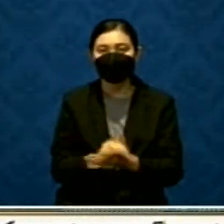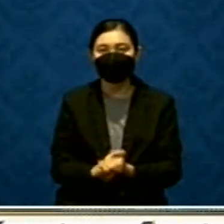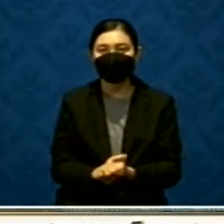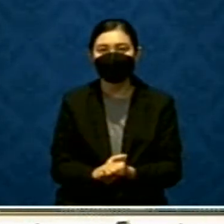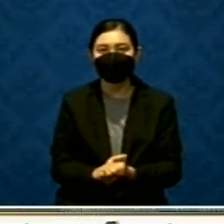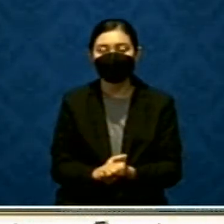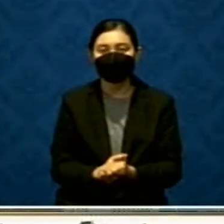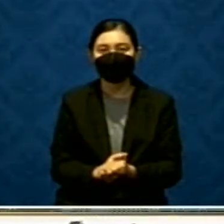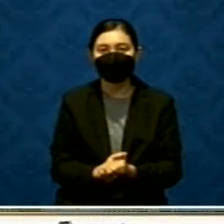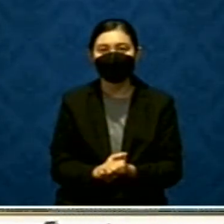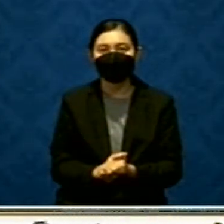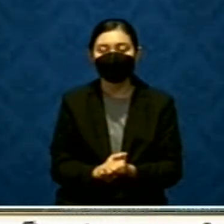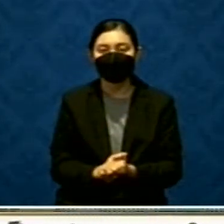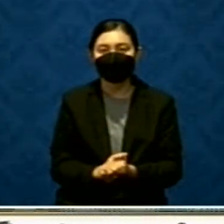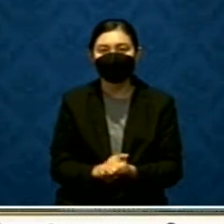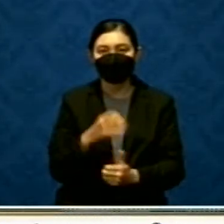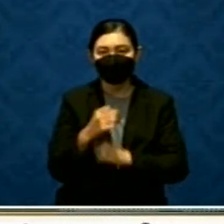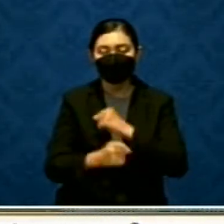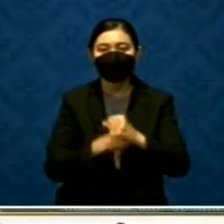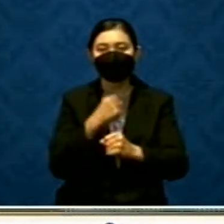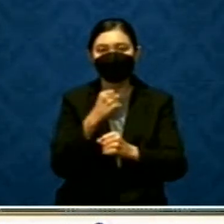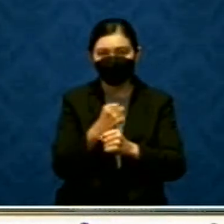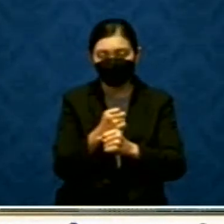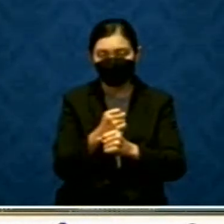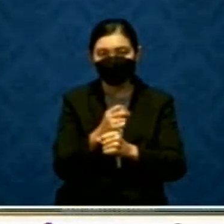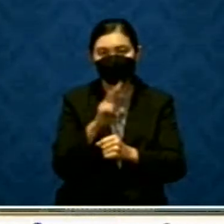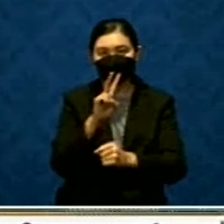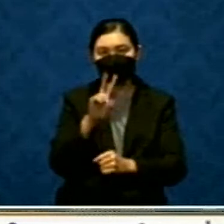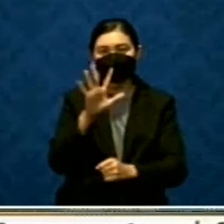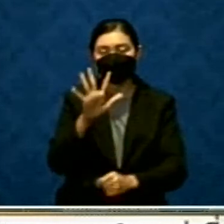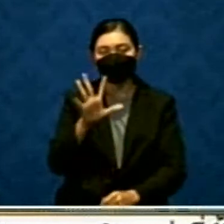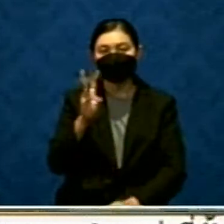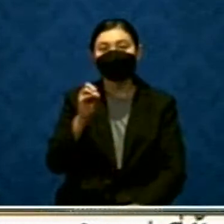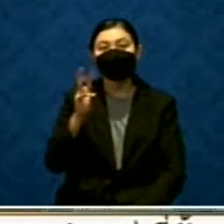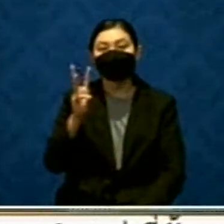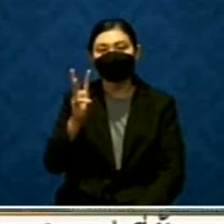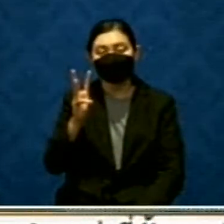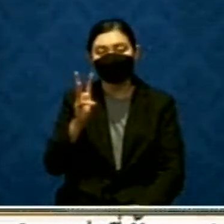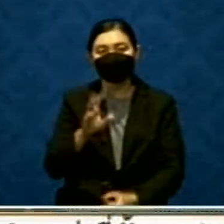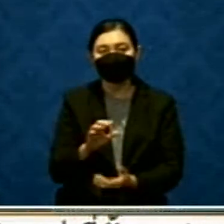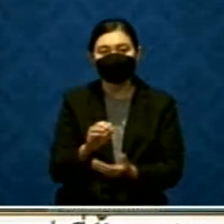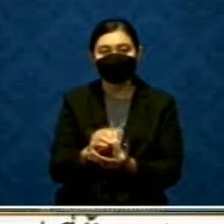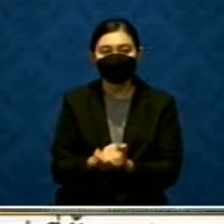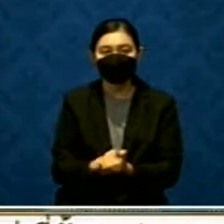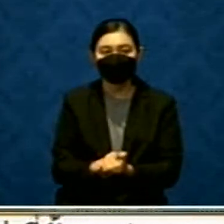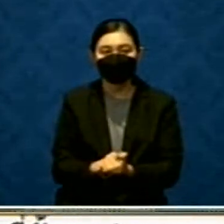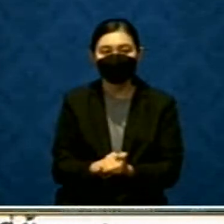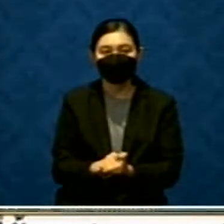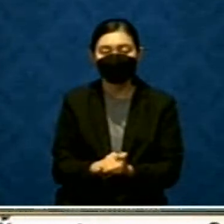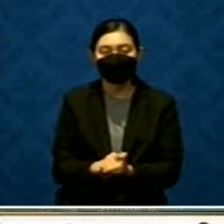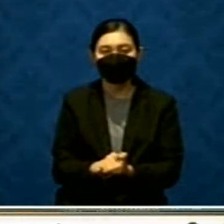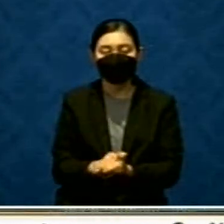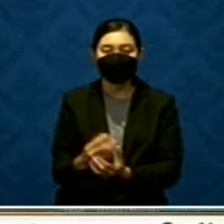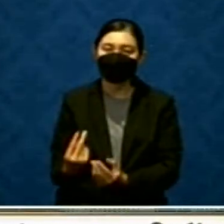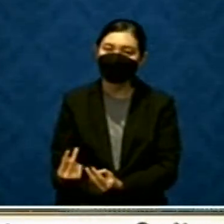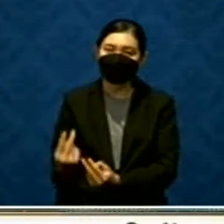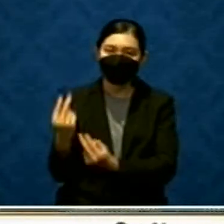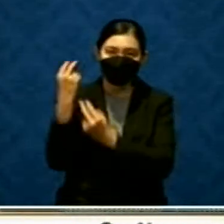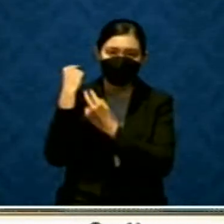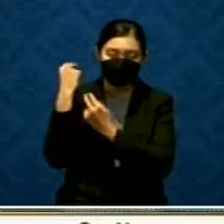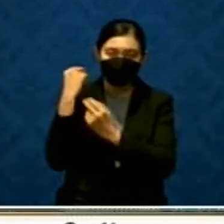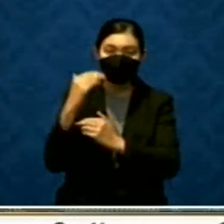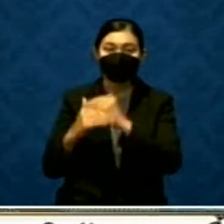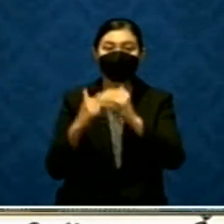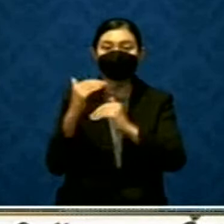างงบประมาณรายจ่ายปี2566ไปแล้วนะครับว่าเพราะว่าในอดีตที่ผ่านมาเนี่ยการพัฒนาเนี่ย